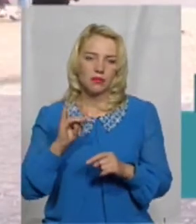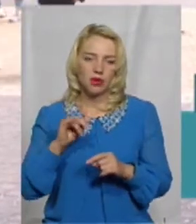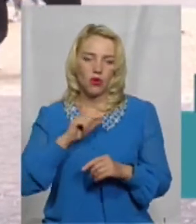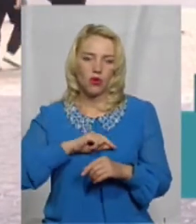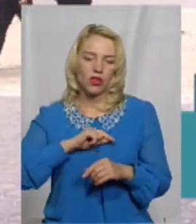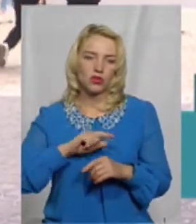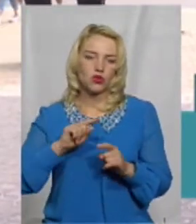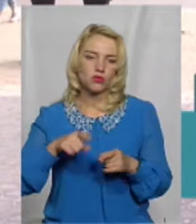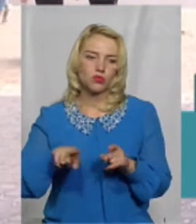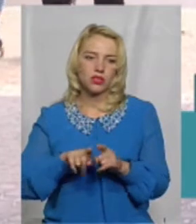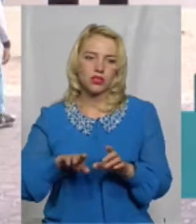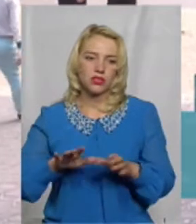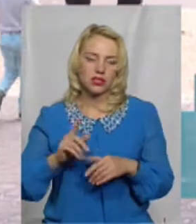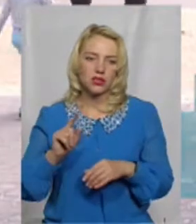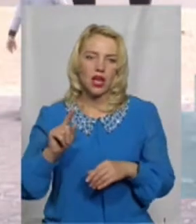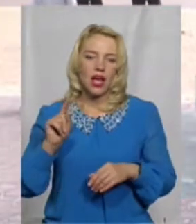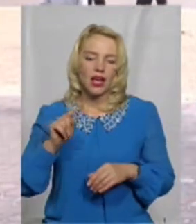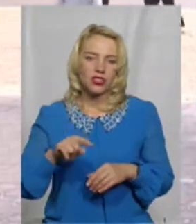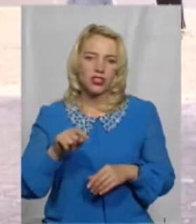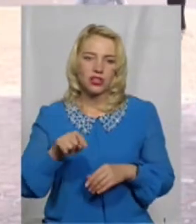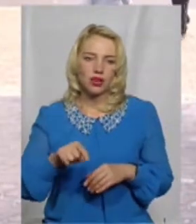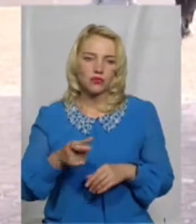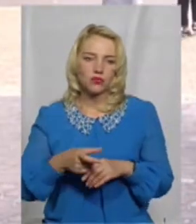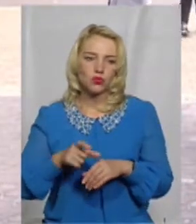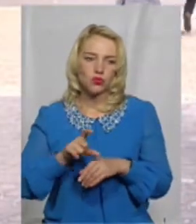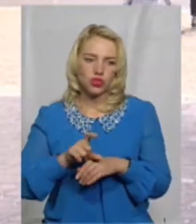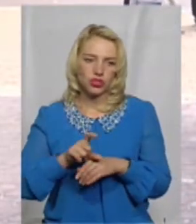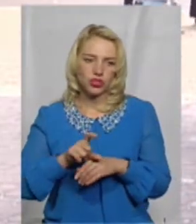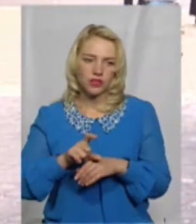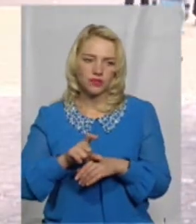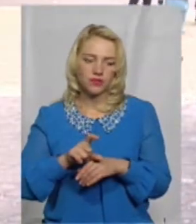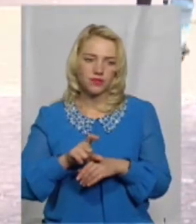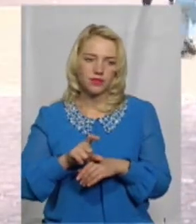охарактеризував, чому так сталося, адже дуже так